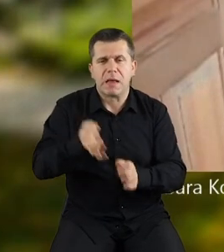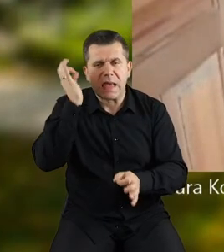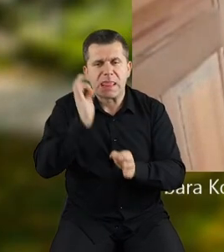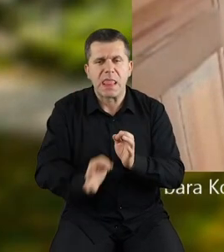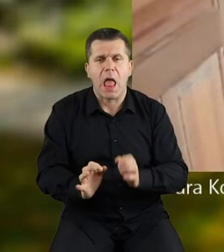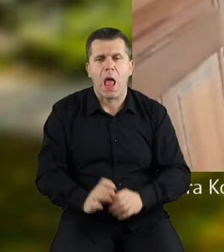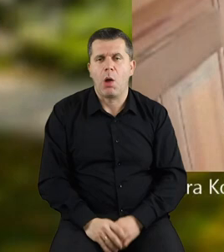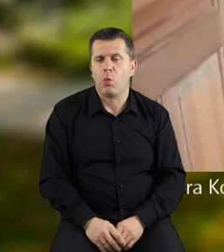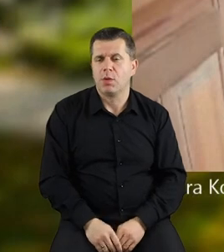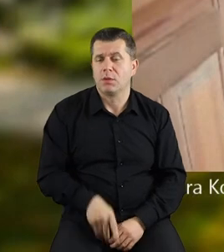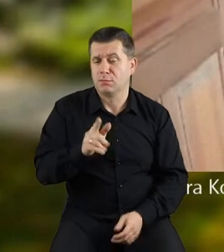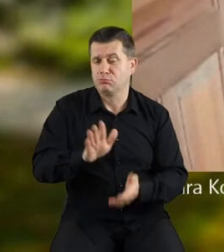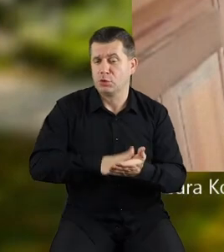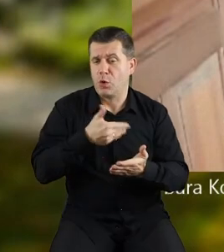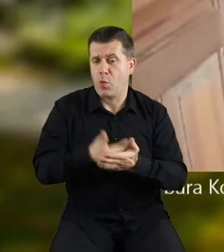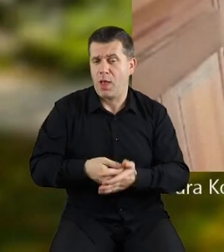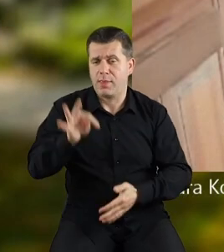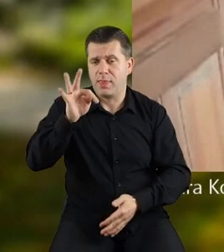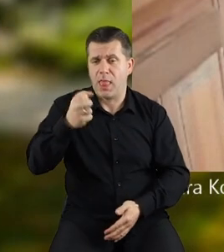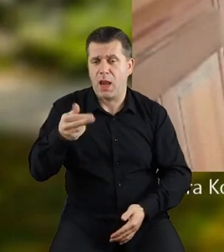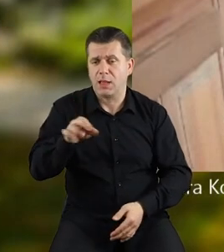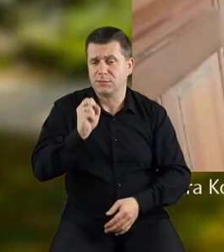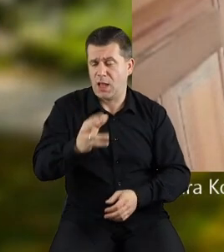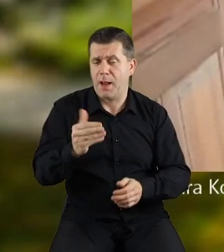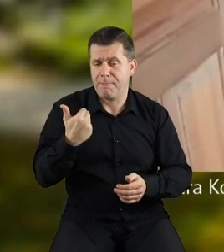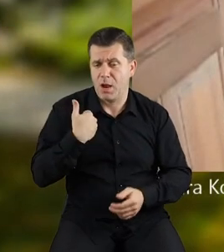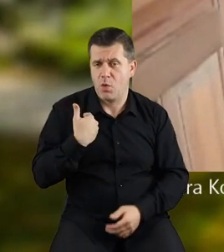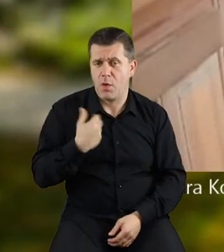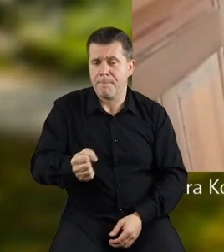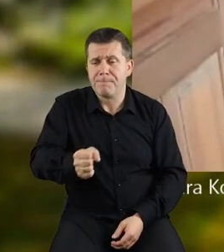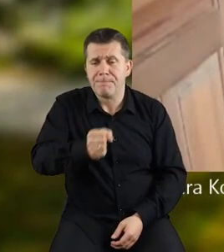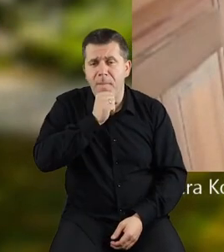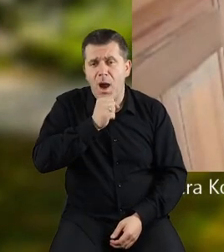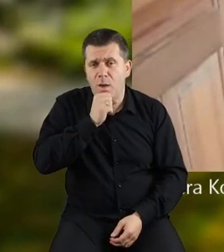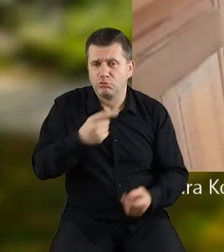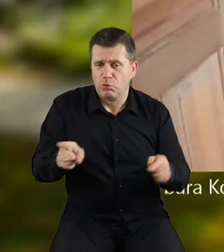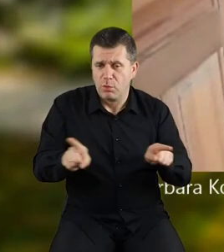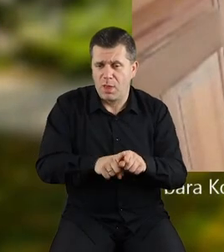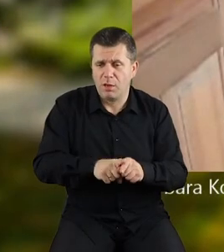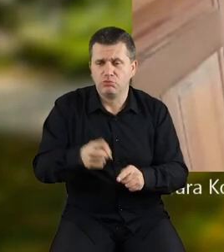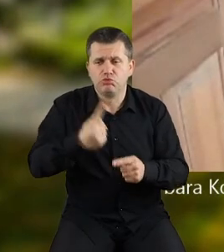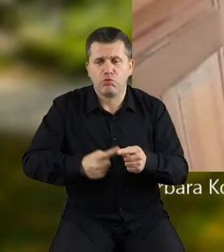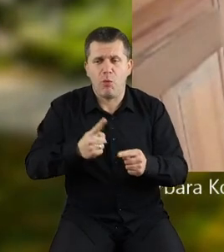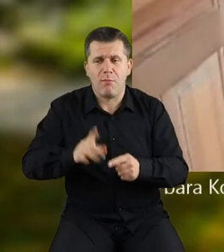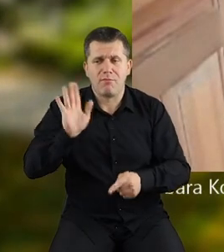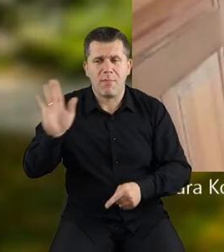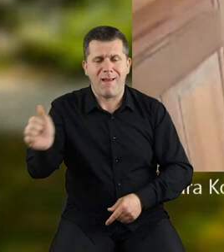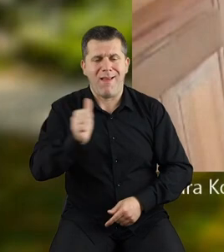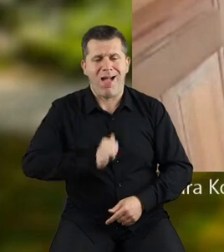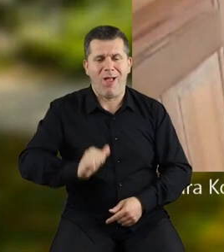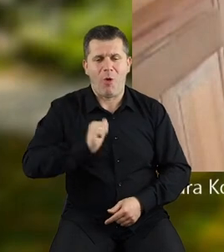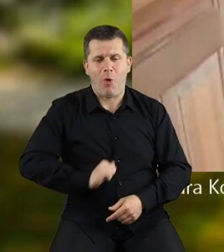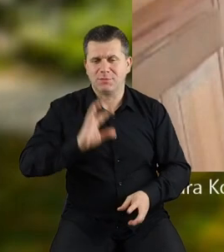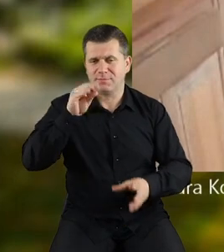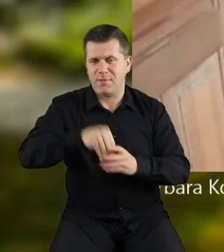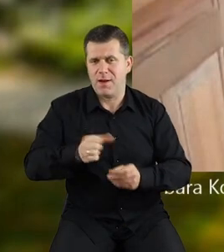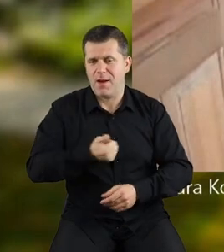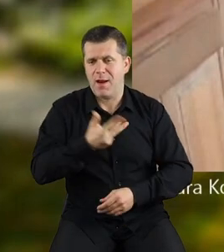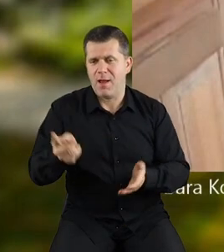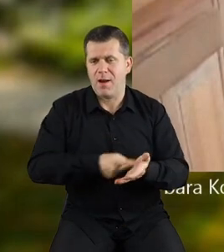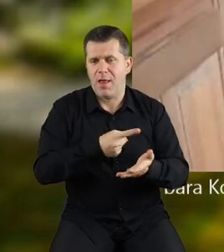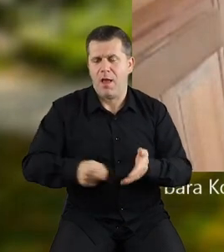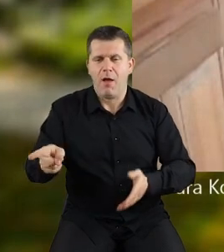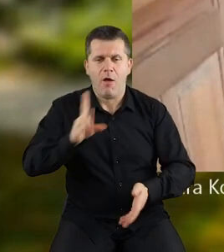ideału. W przypadku Teresy tak się stało i babcia też z pewnym egoizmem kilka razy w